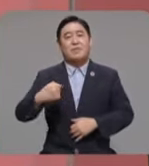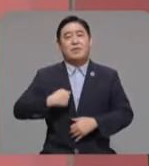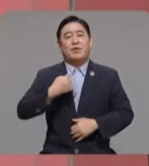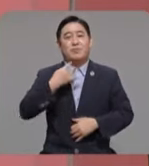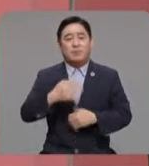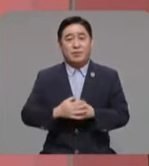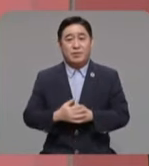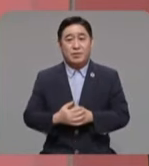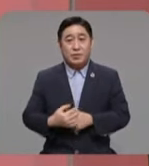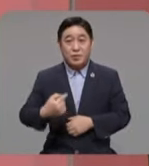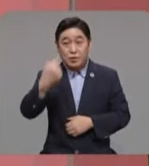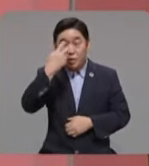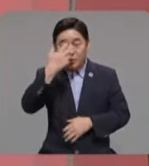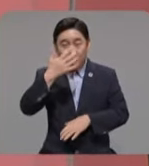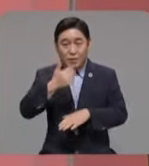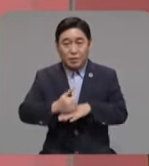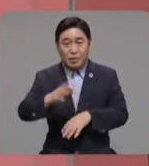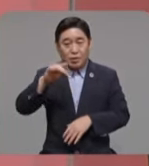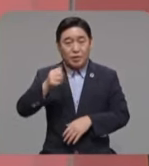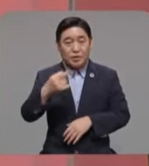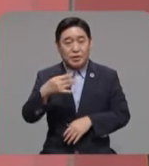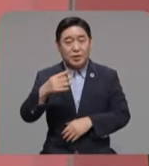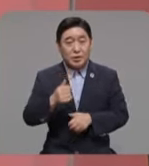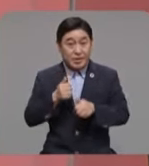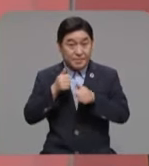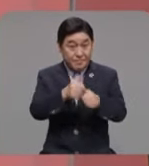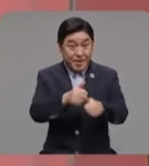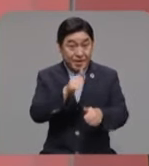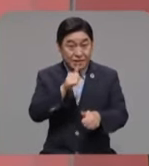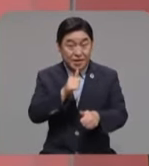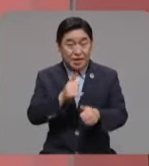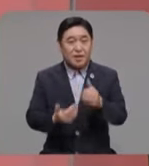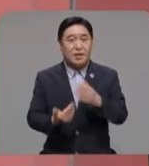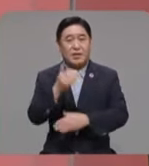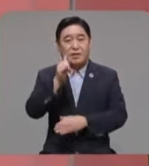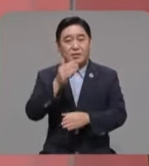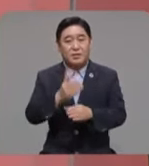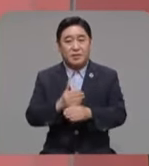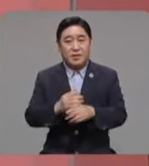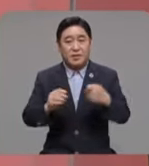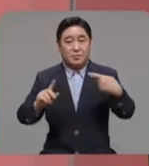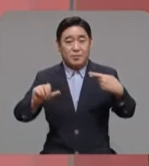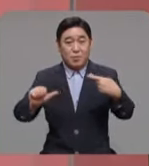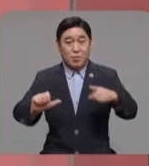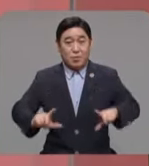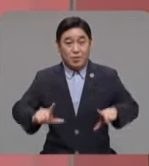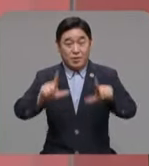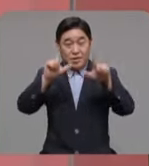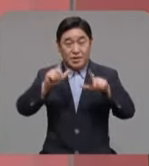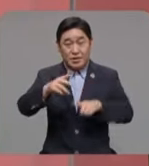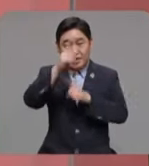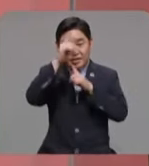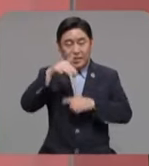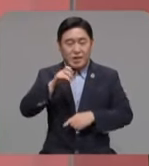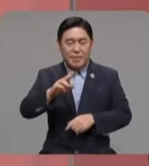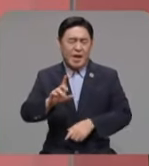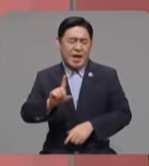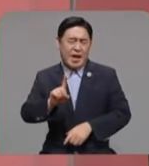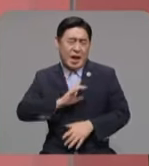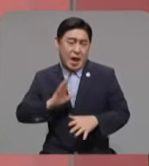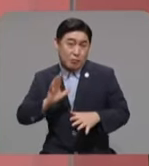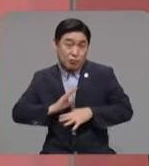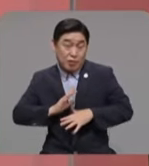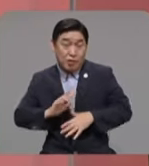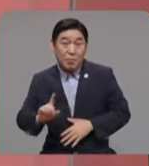원희룡뿐입니다. 여론조사도 원희룡이 이재명을 이긴다고 나오고 있습니다. 11월 5일 이재명이 가장 두려워할